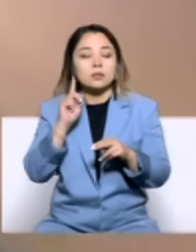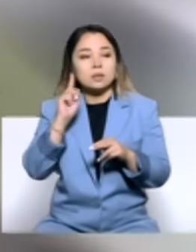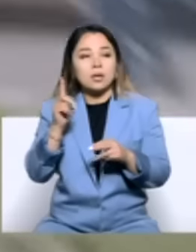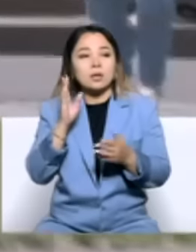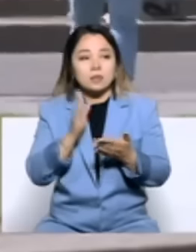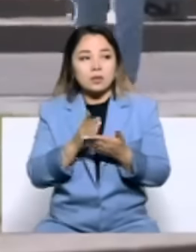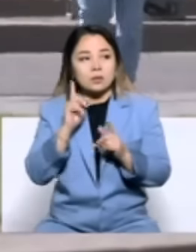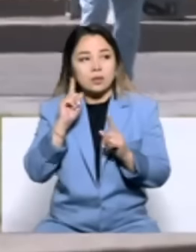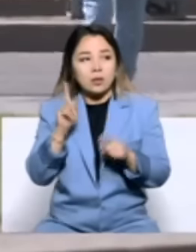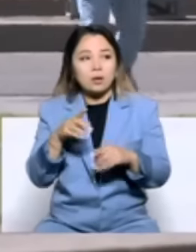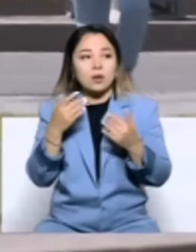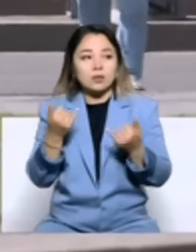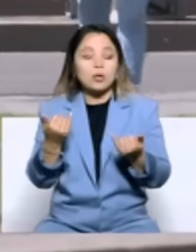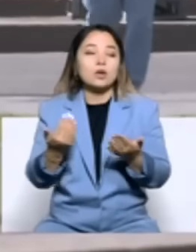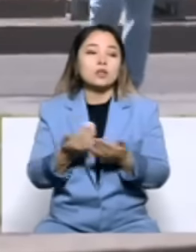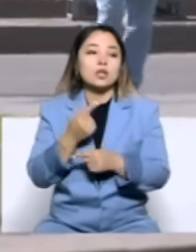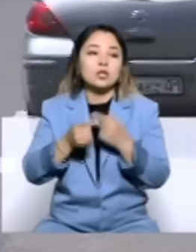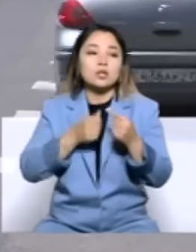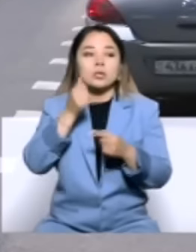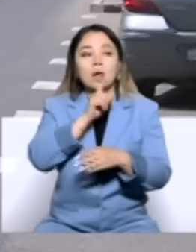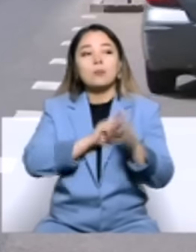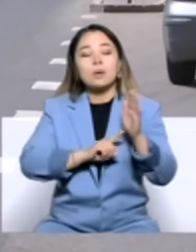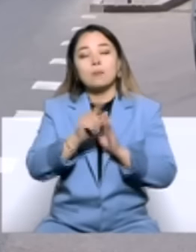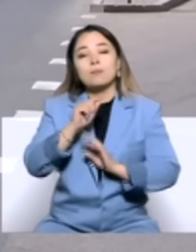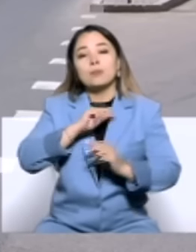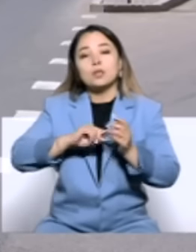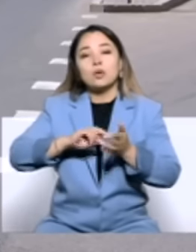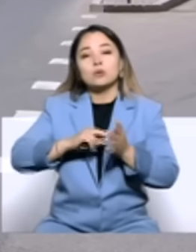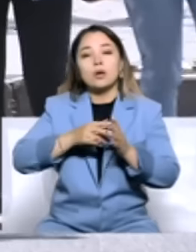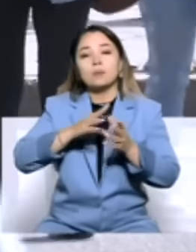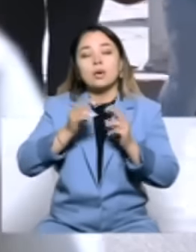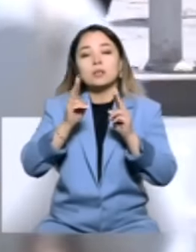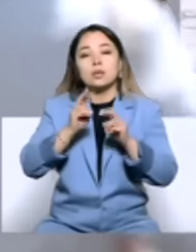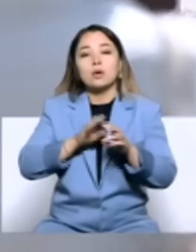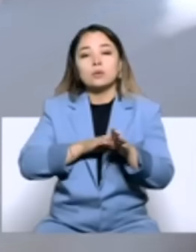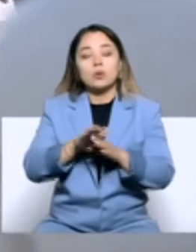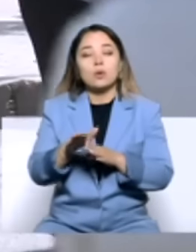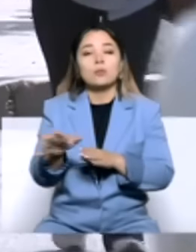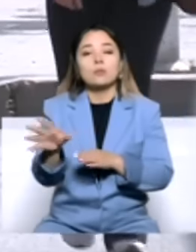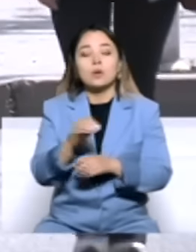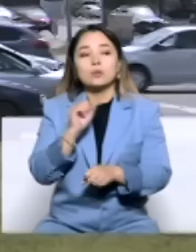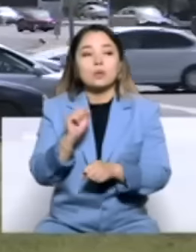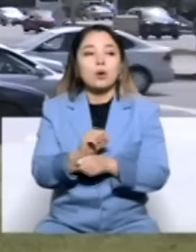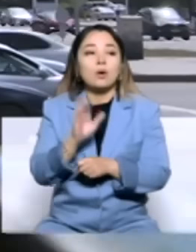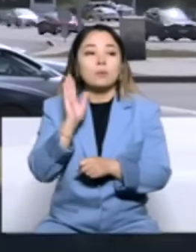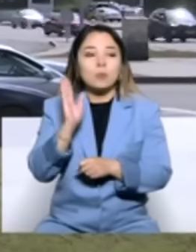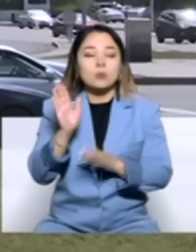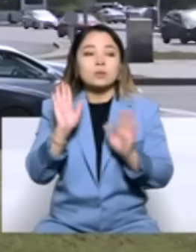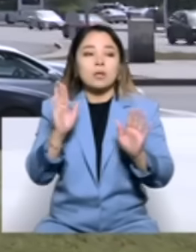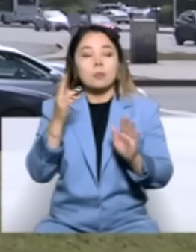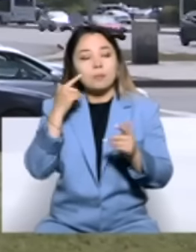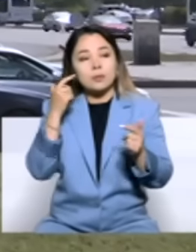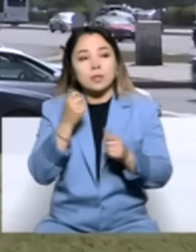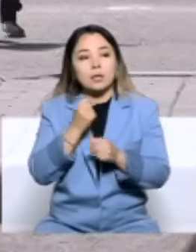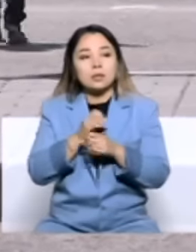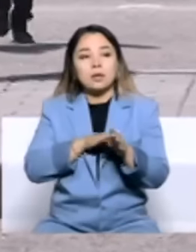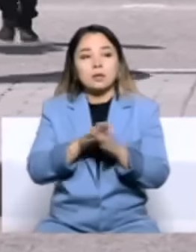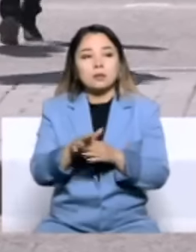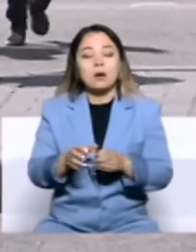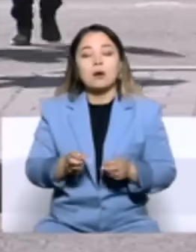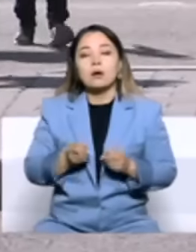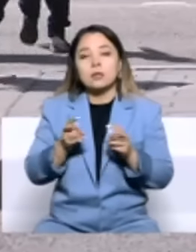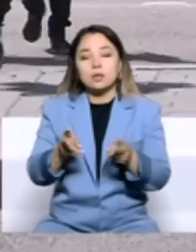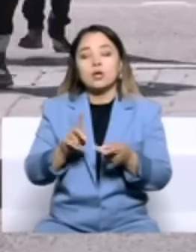атырмыз. Ең бастысы, келер жылдан бастап бизнестегі жоспарлы тексерістер толықтай тоқтатылмақ. Тек төлем жасамау қаупі бар